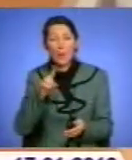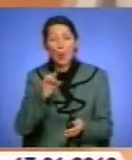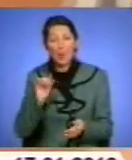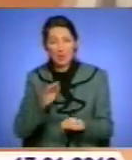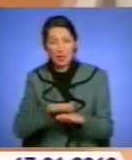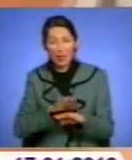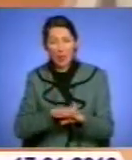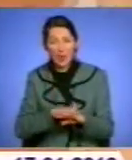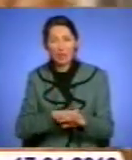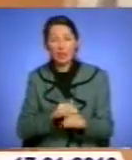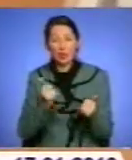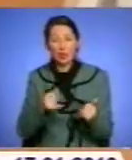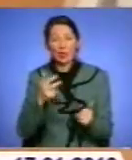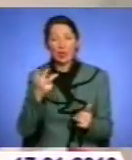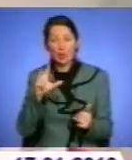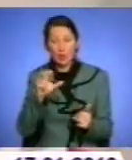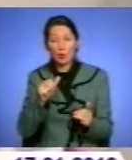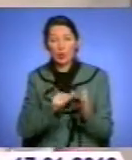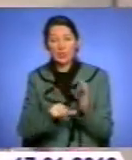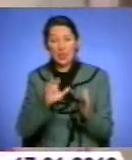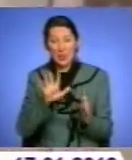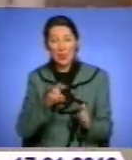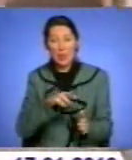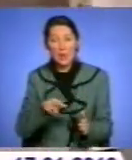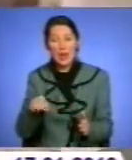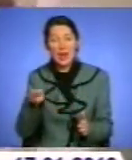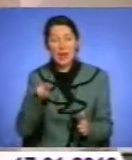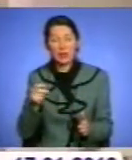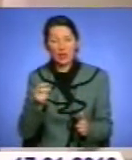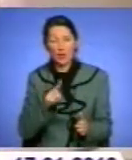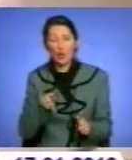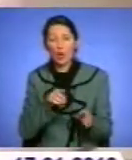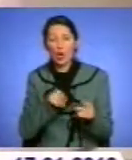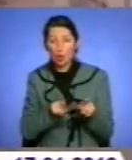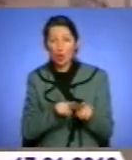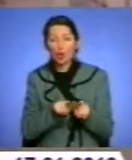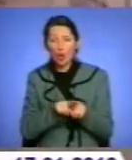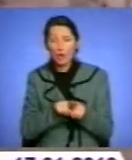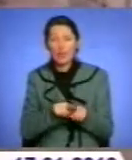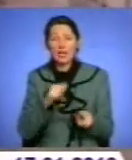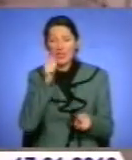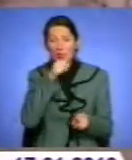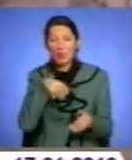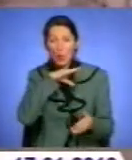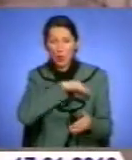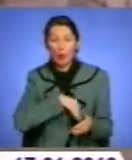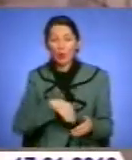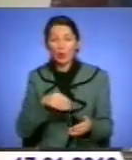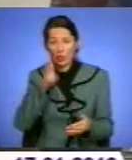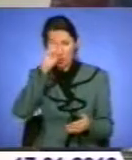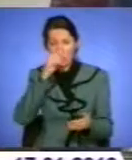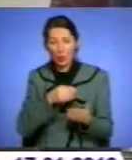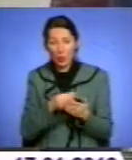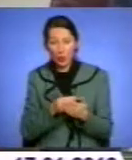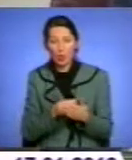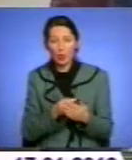366 мільярдів гривень, що дорівнює річному доходу державного бюджету. А це на 60 мільярдів гривень більше, ніж торік, каже Азаров.